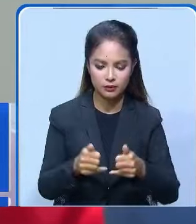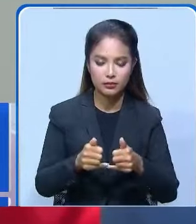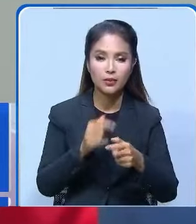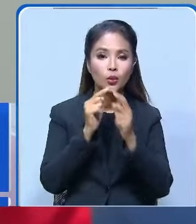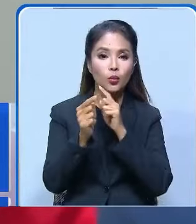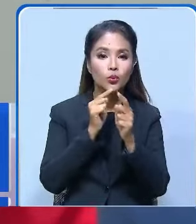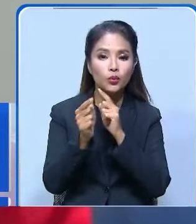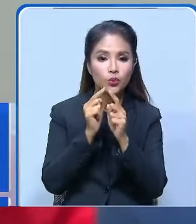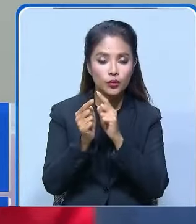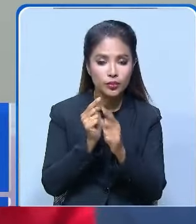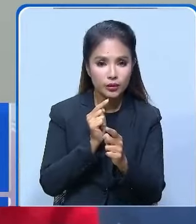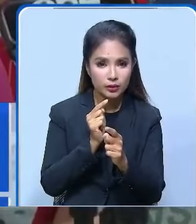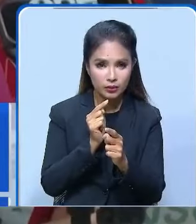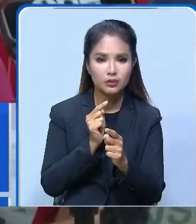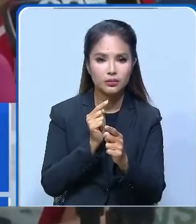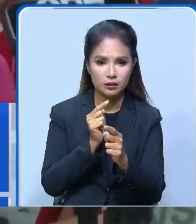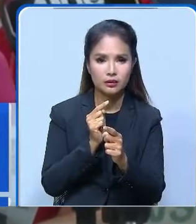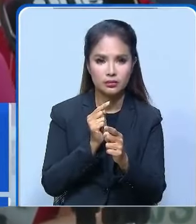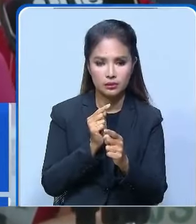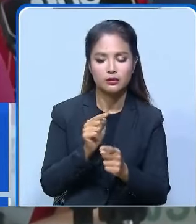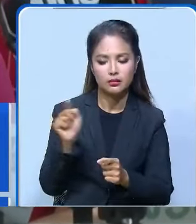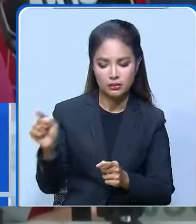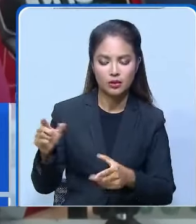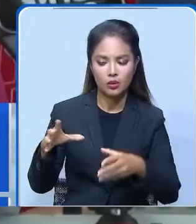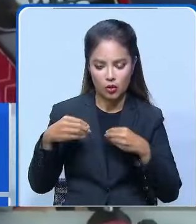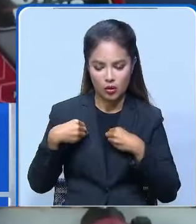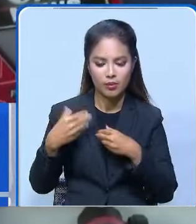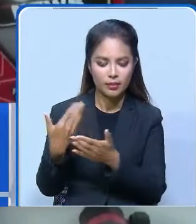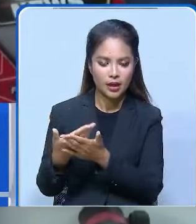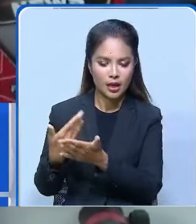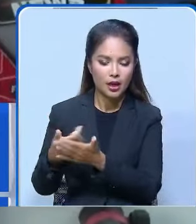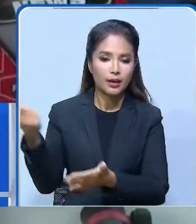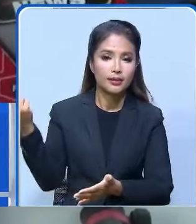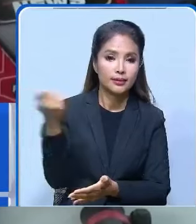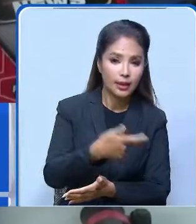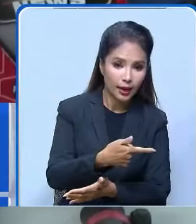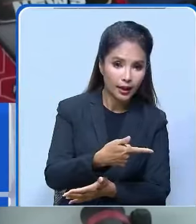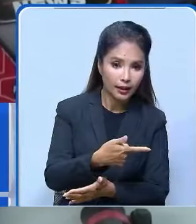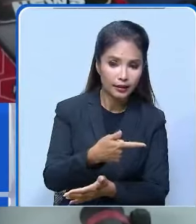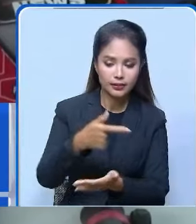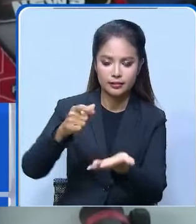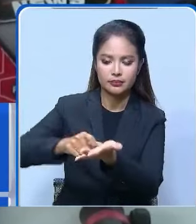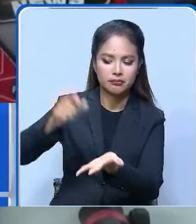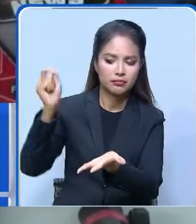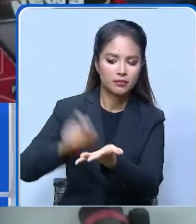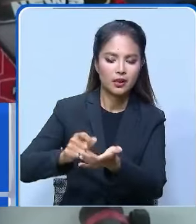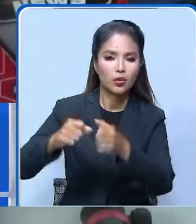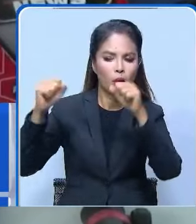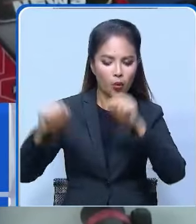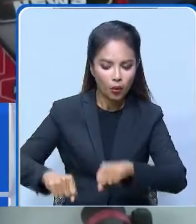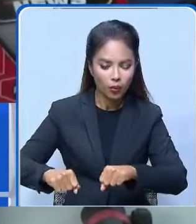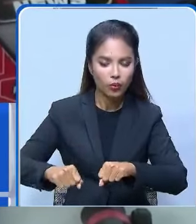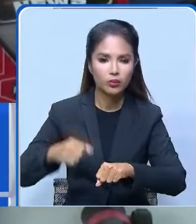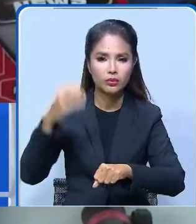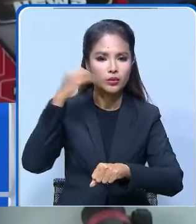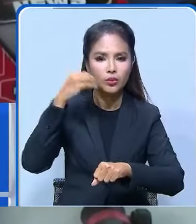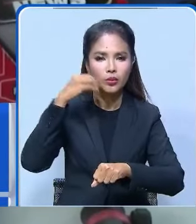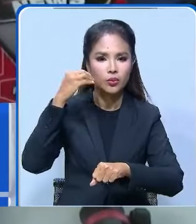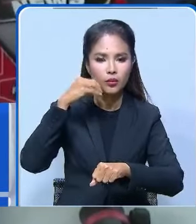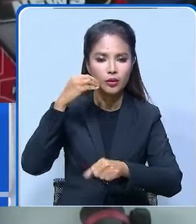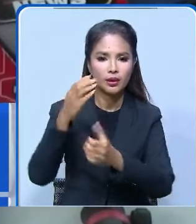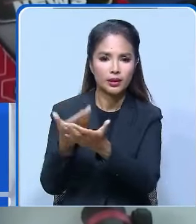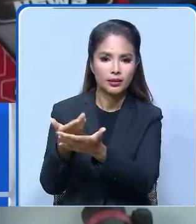ดยคู่กรณีเขายอมชดใช้เงินเต็มจำนวนให้ก็เลยมีการทำบันทึกข้อตกลงกันว่าเดี๋ยวทุกครั้งที่ลูกหนี้เนี่ยน